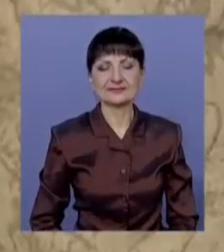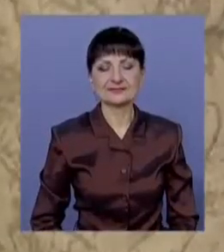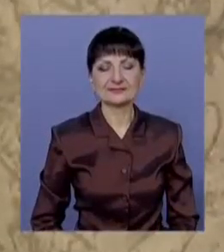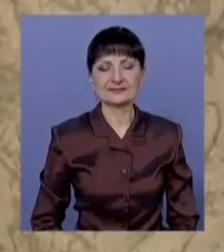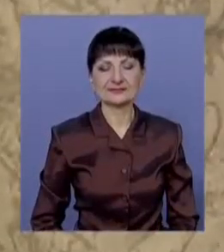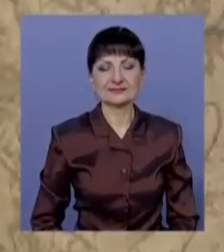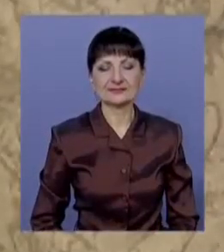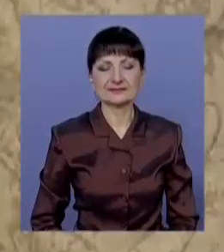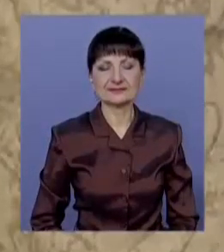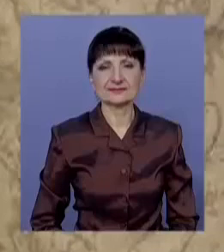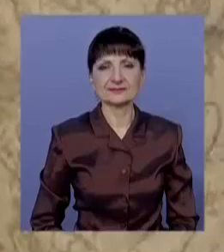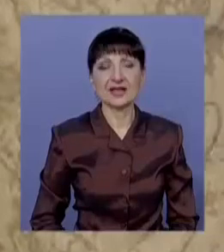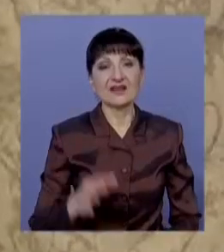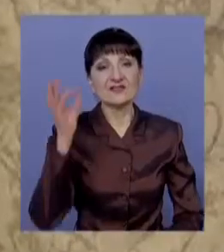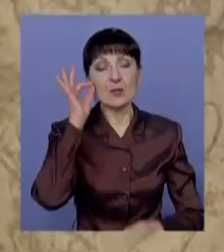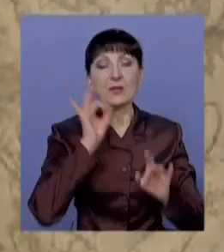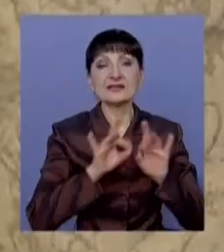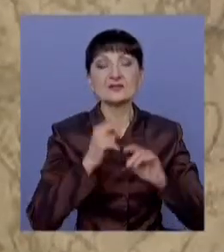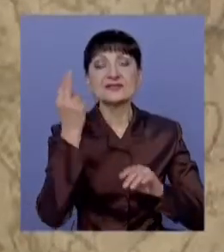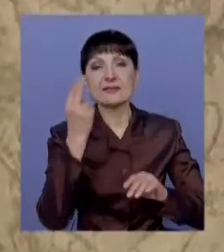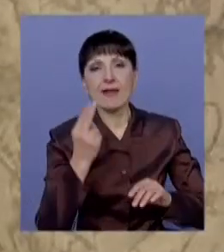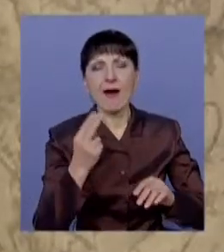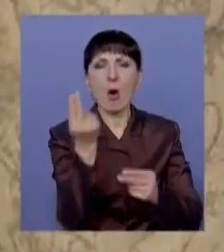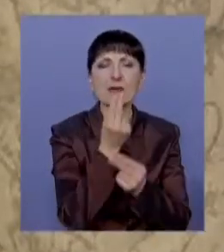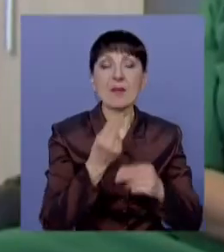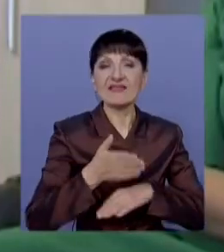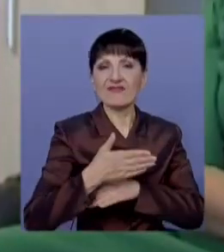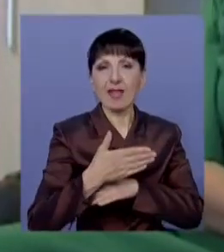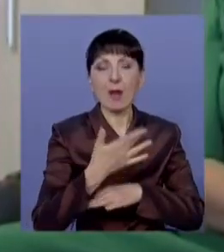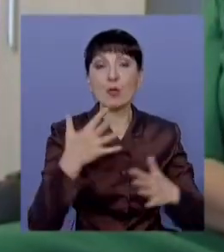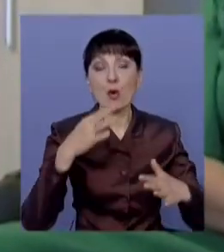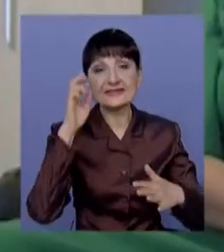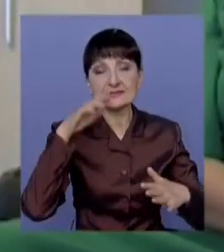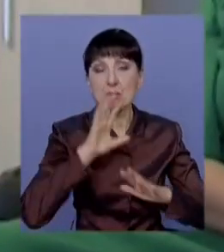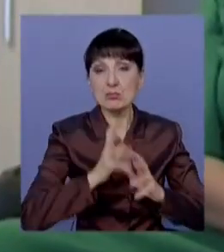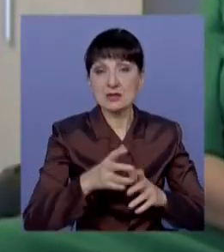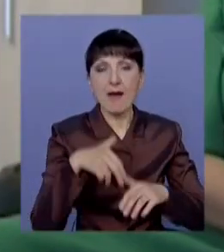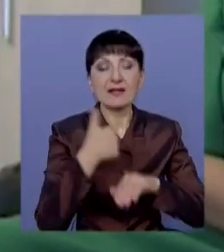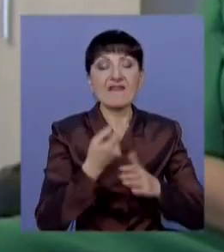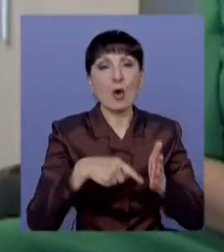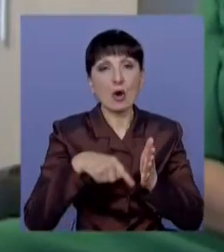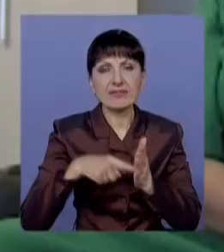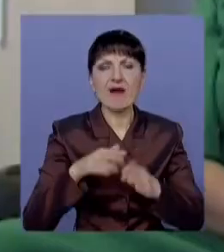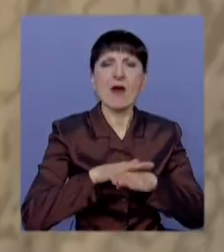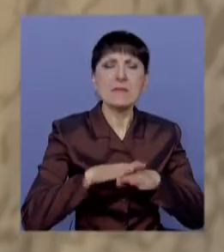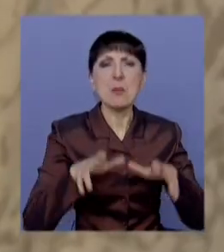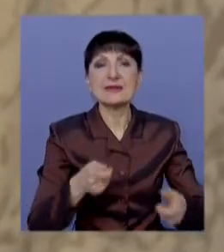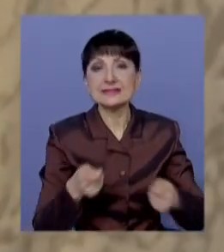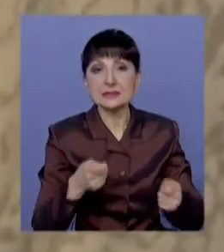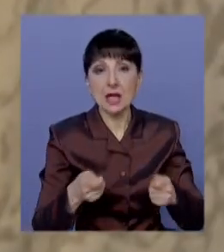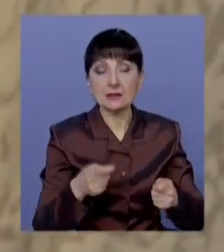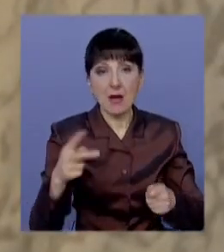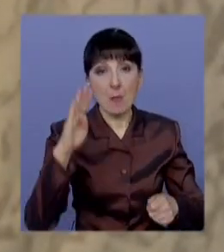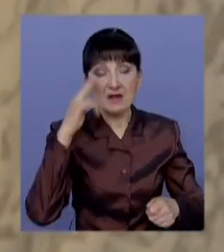Куала-Лумпур. Вспомнить и озвучить цвета, орнаменты и значения флагов многих стран мира, их главные города, имена и фамилии президентов для